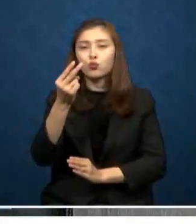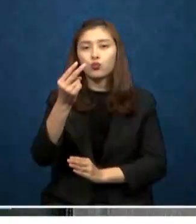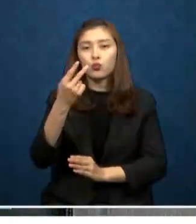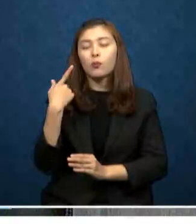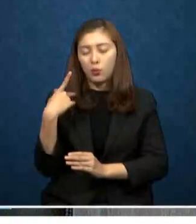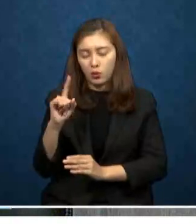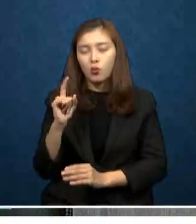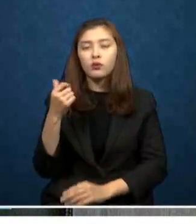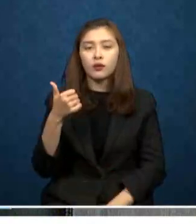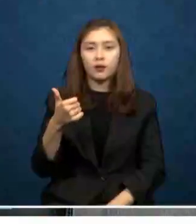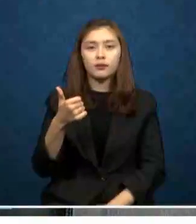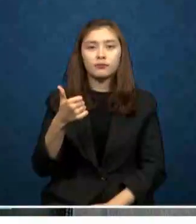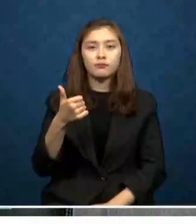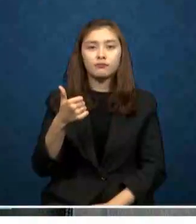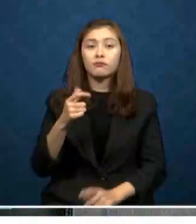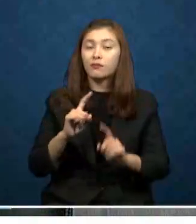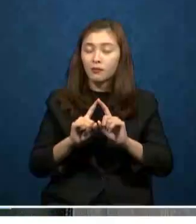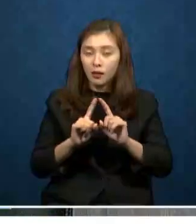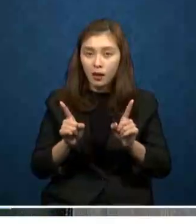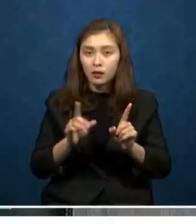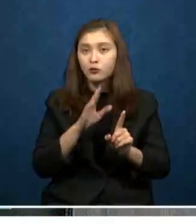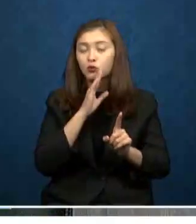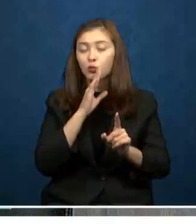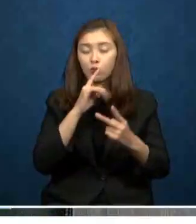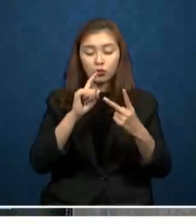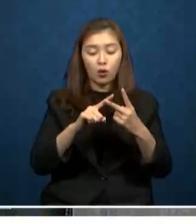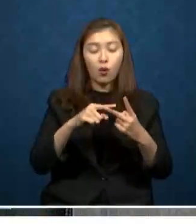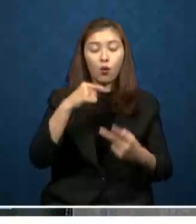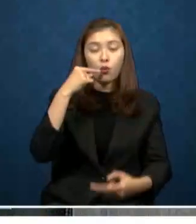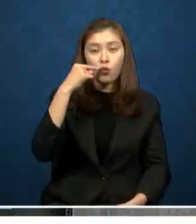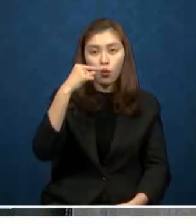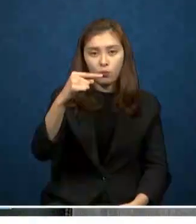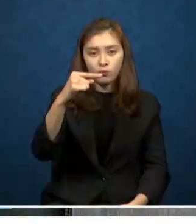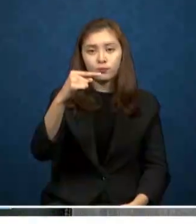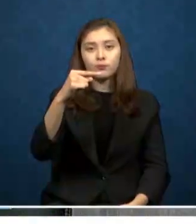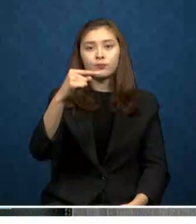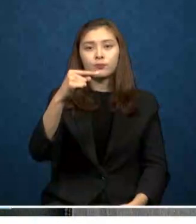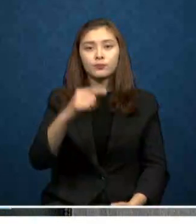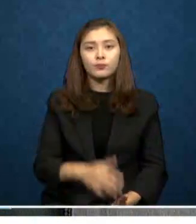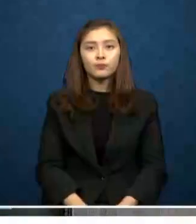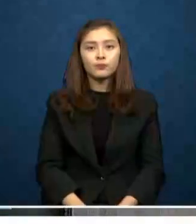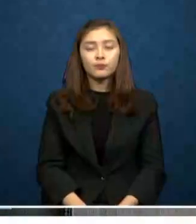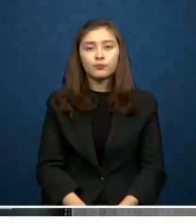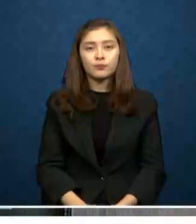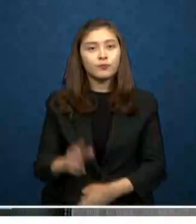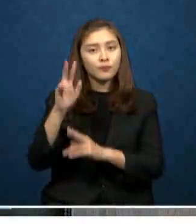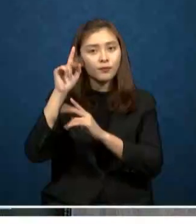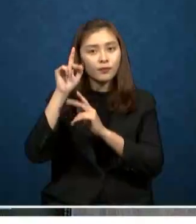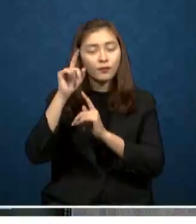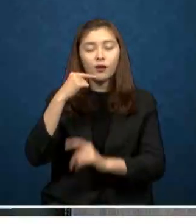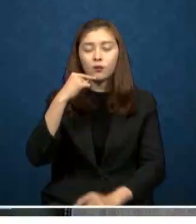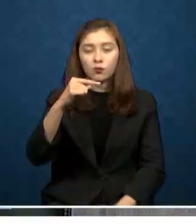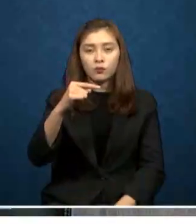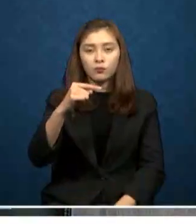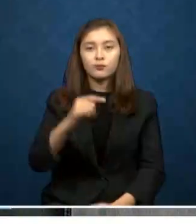ได้แต่ด้านลบก็ไม่ถึงกับลบก็คือว่าในกรณีที่